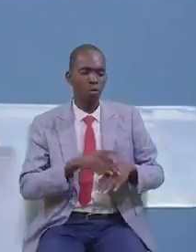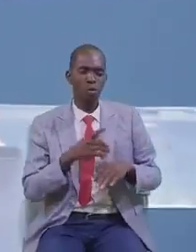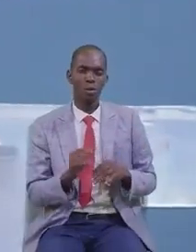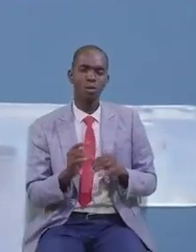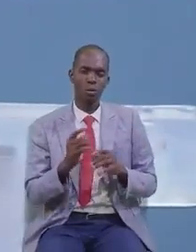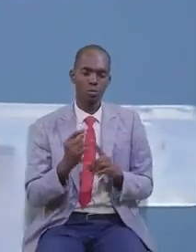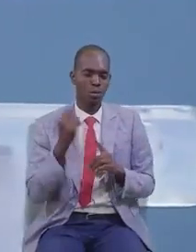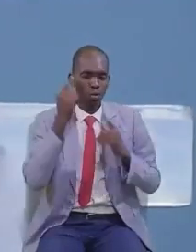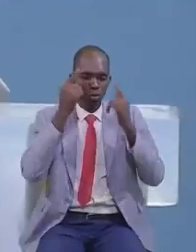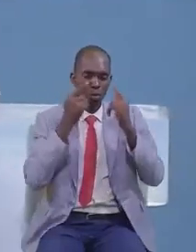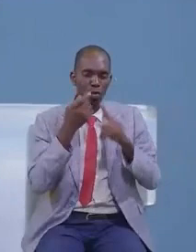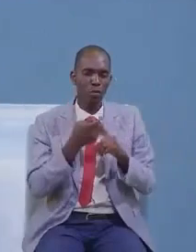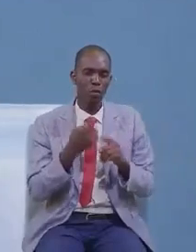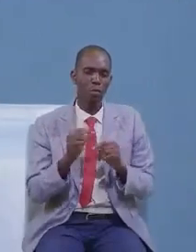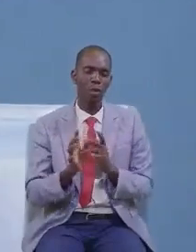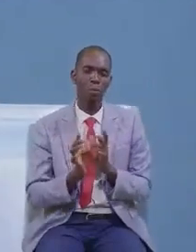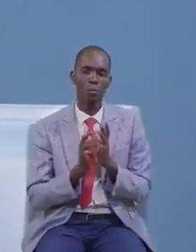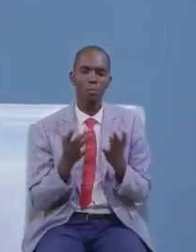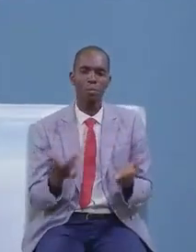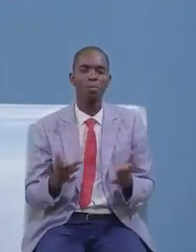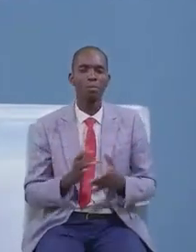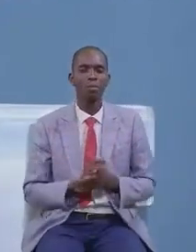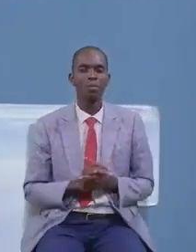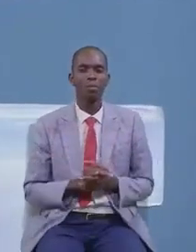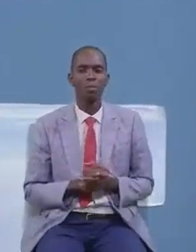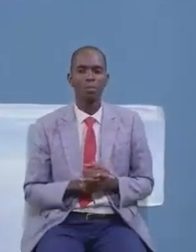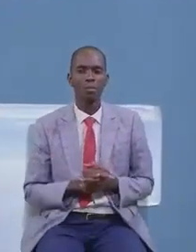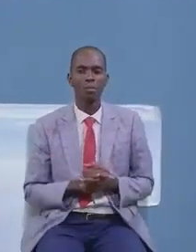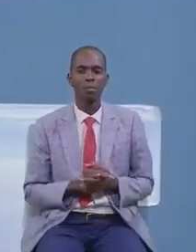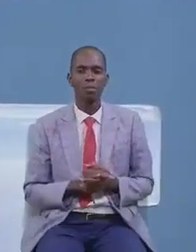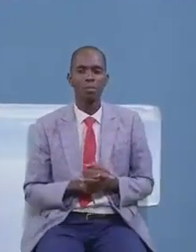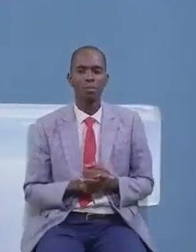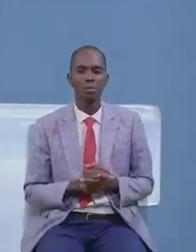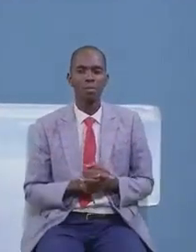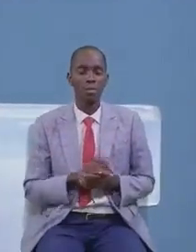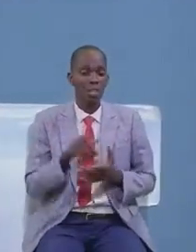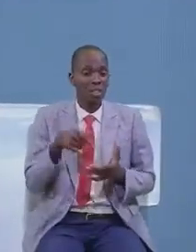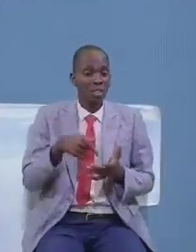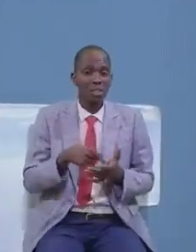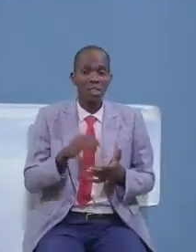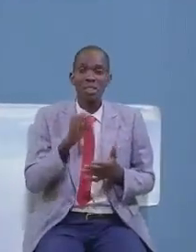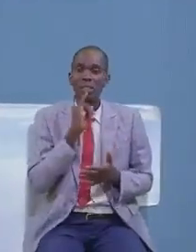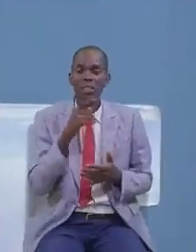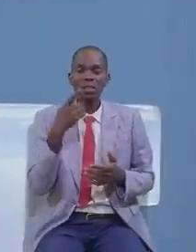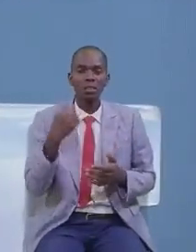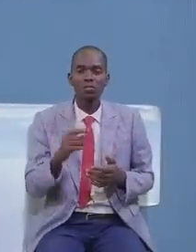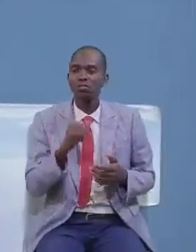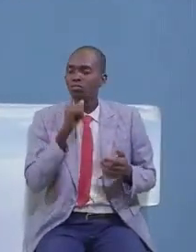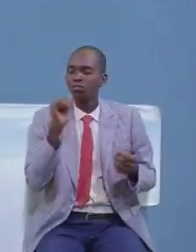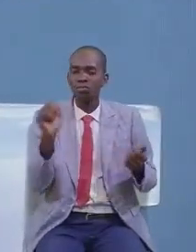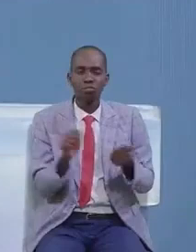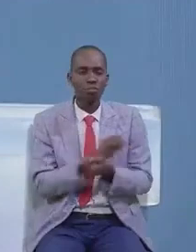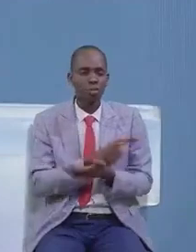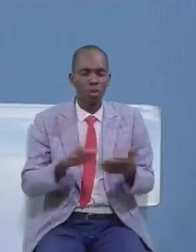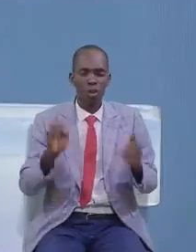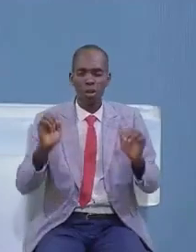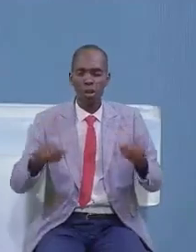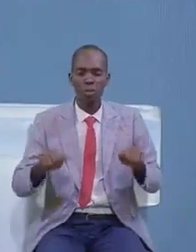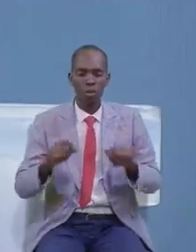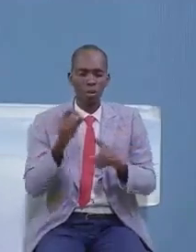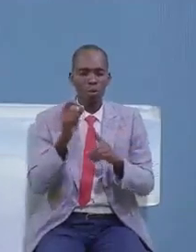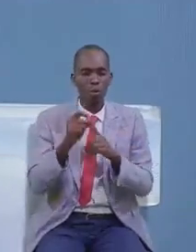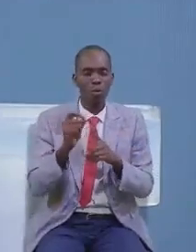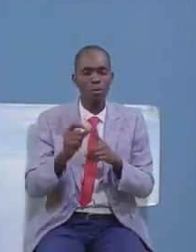ఆలోచన తీసుకొచ్చి దాన్ని ప్రక్కన పెట్టి ఈ ఆలోచన తీసుకోండి. This is the imperishable word. ఇది